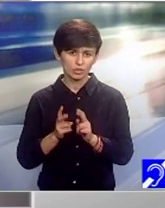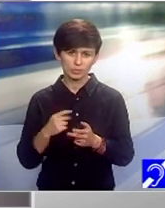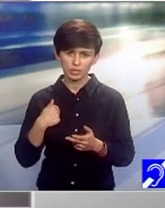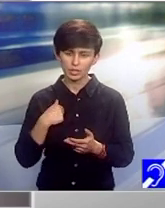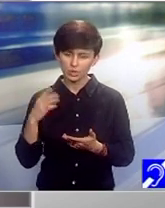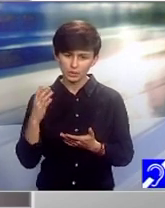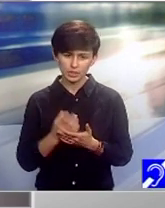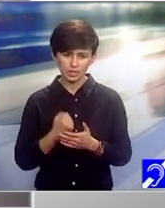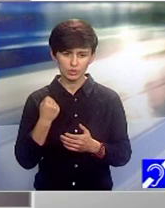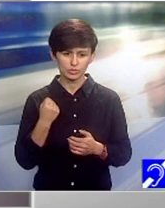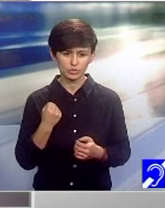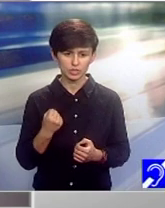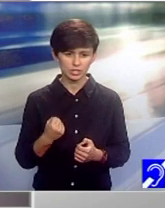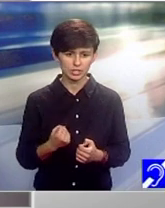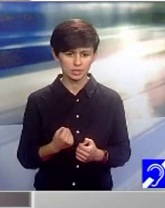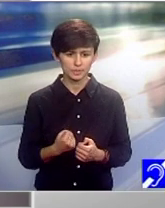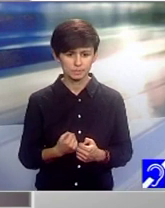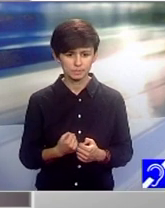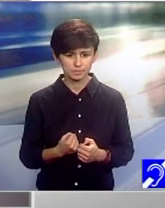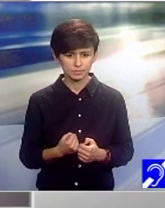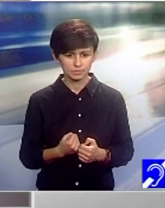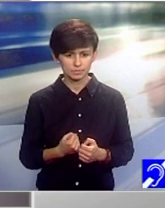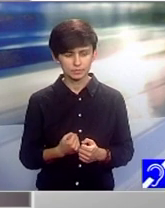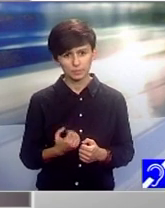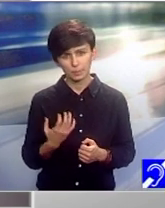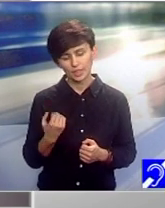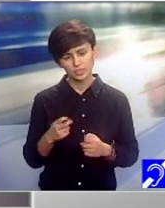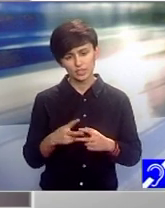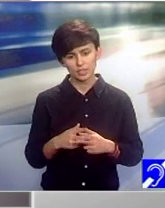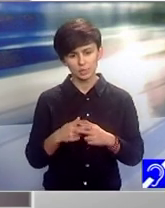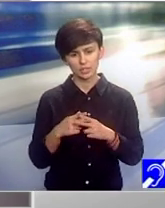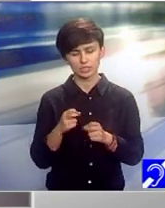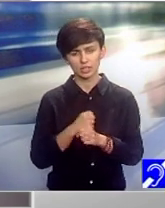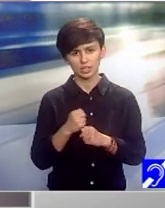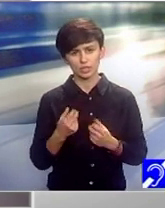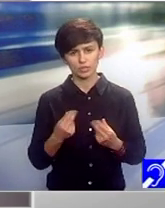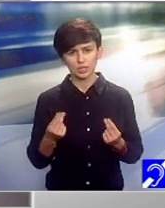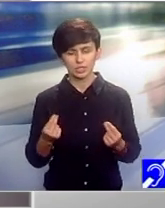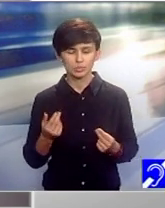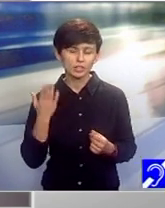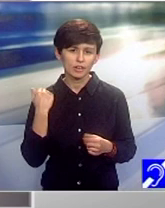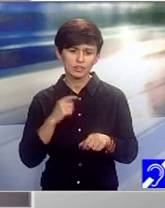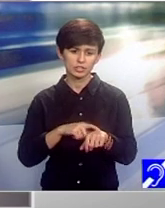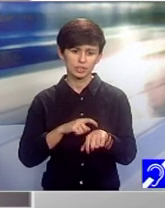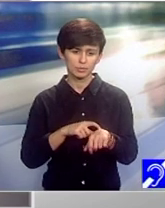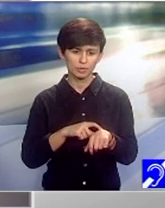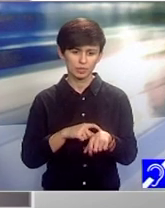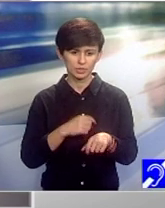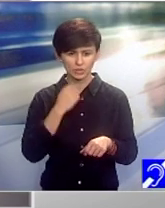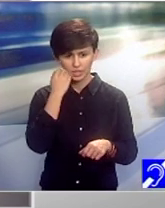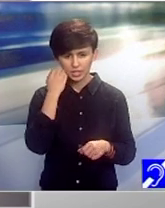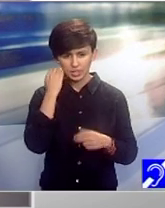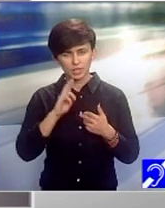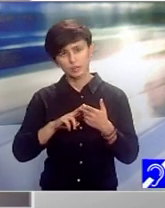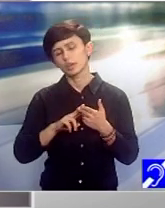peste și așa mai departe. Și ceea ce m-a ajutat foarte mult a fost acel moment inițial, când m-am întâlnit prima dată cu acel